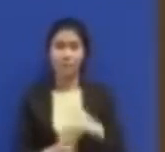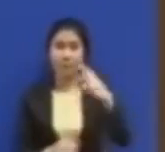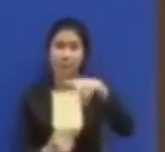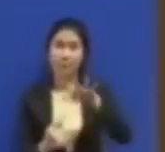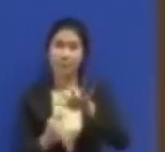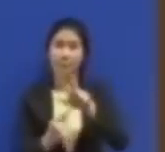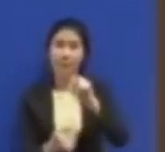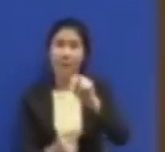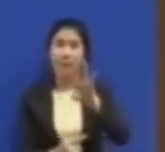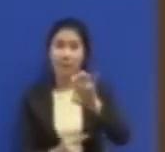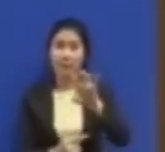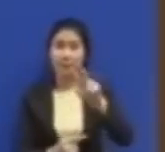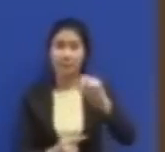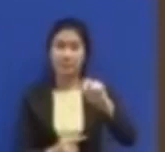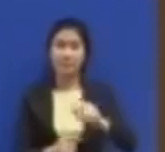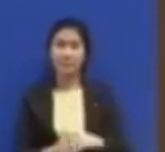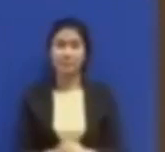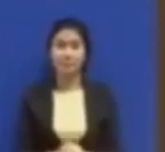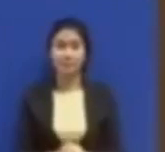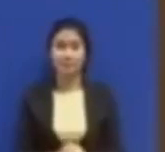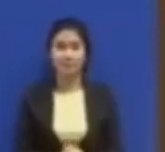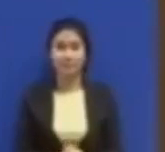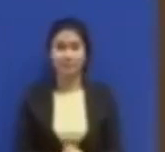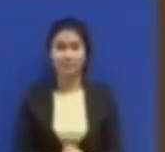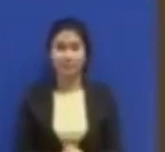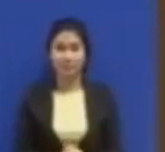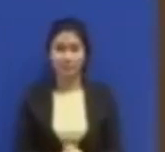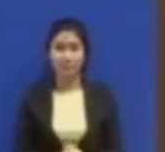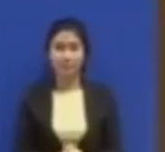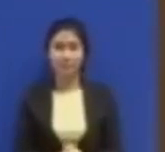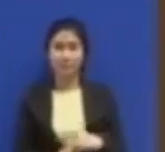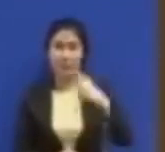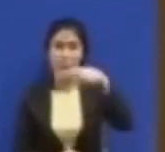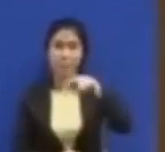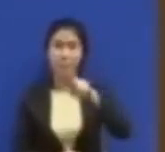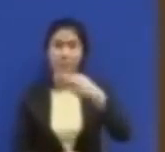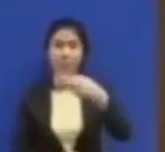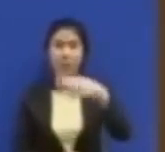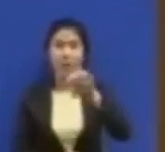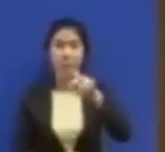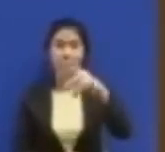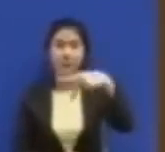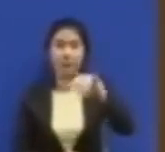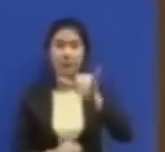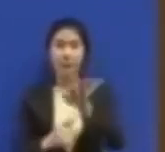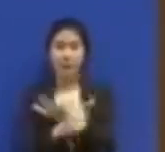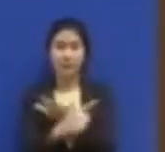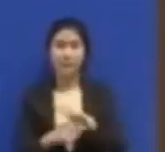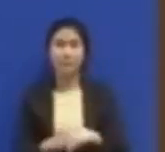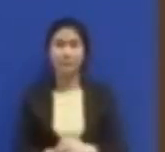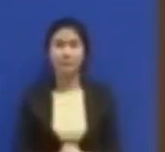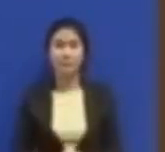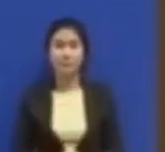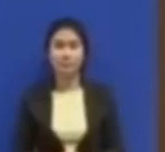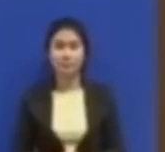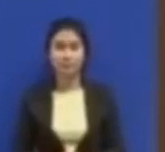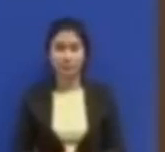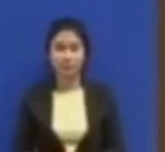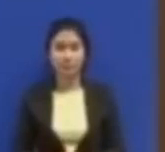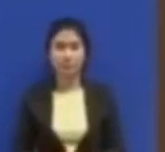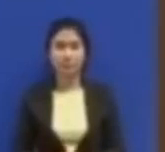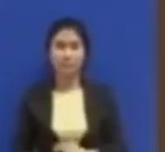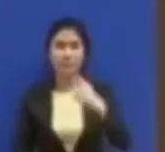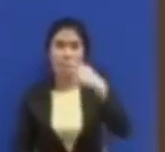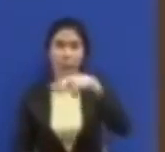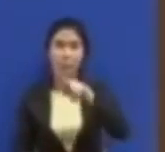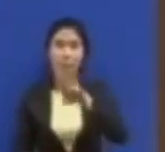ติทันประภาส117คุณหญิงพรทิพย์โรจนสุนันท์118พลเอกพรพิพัฒ